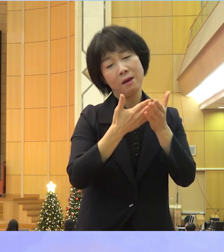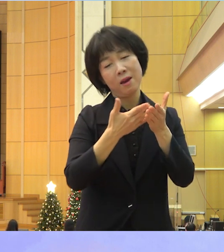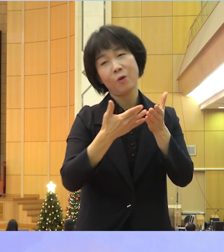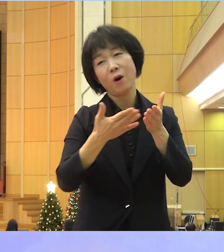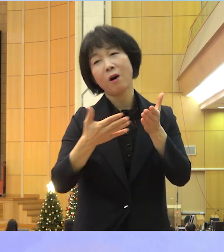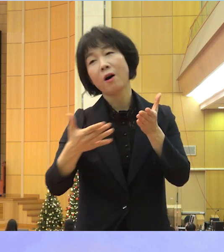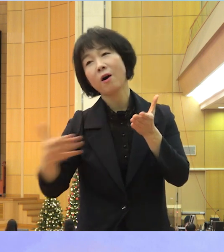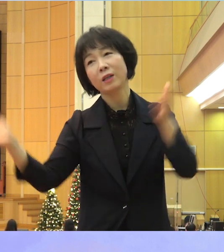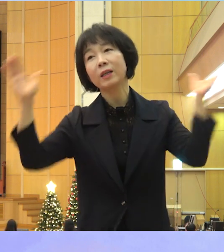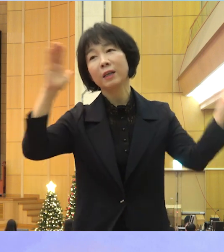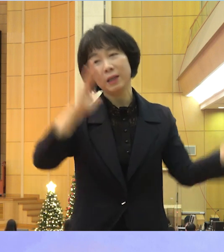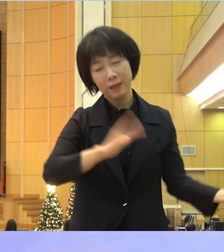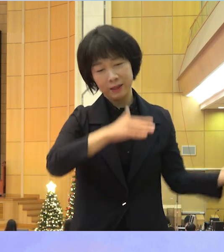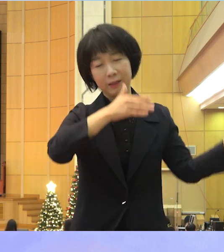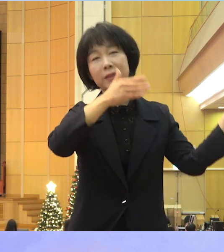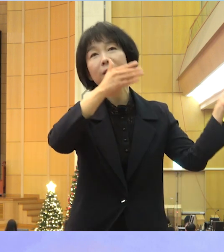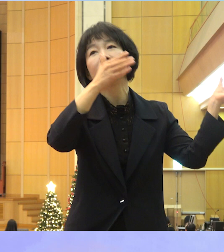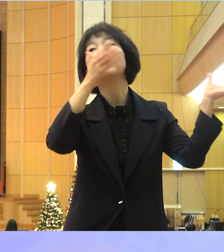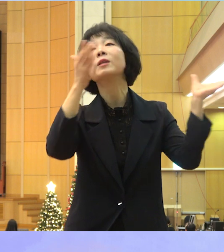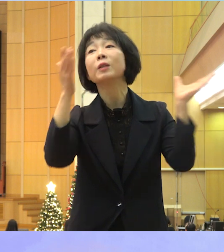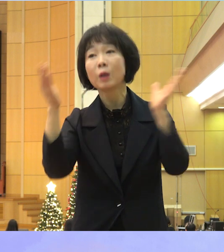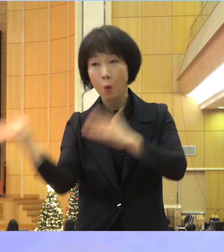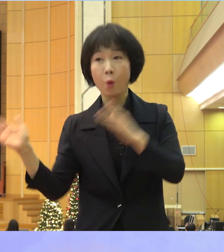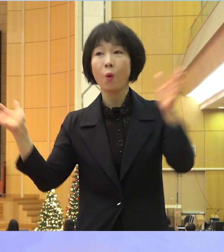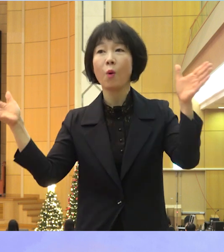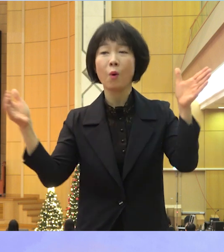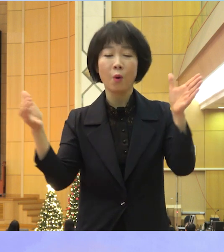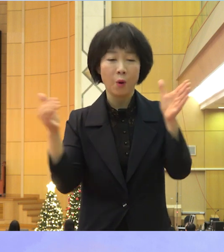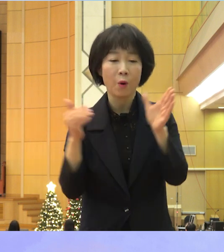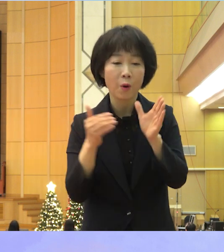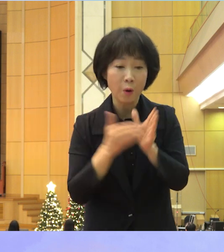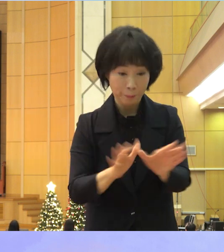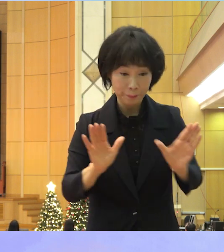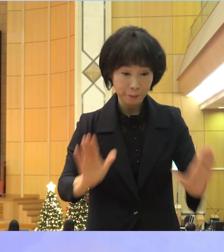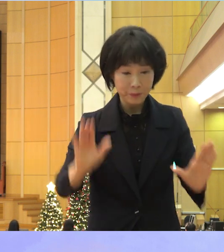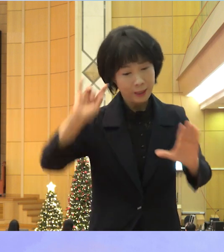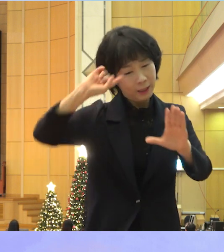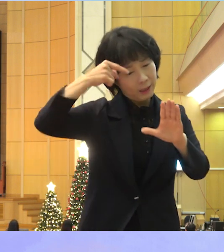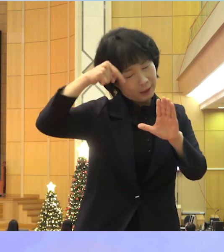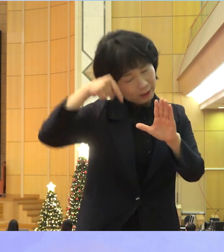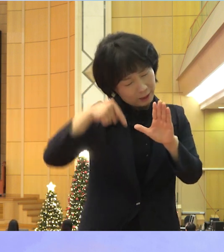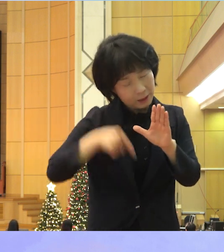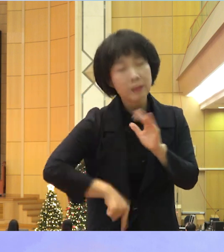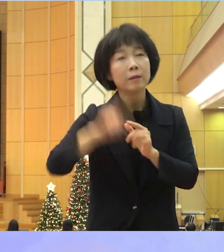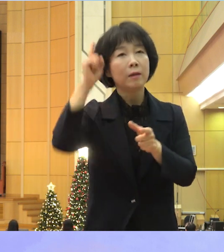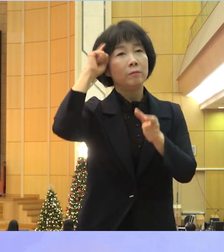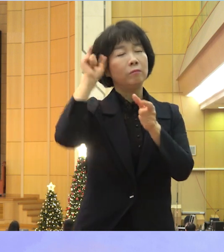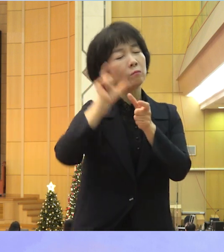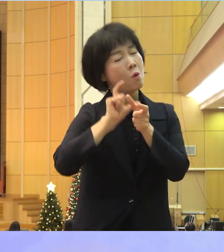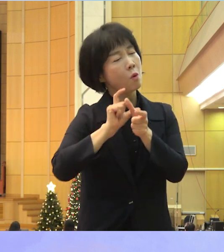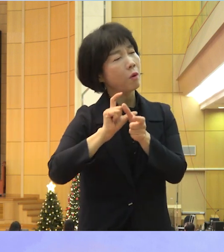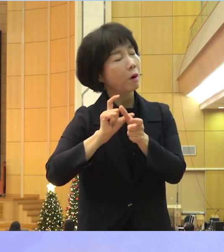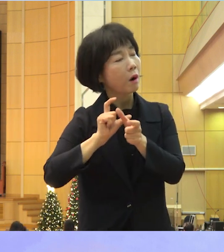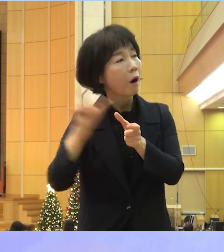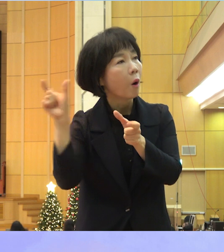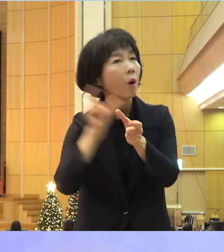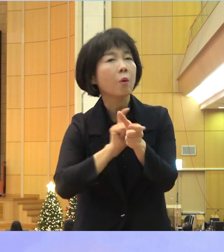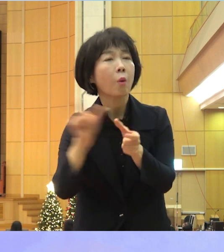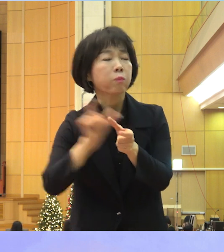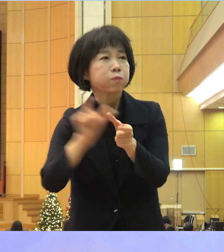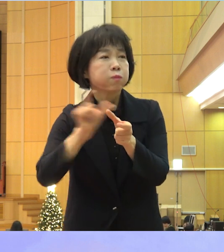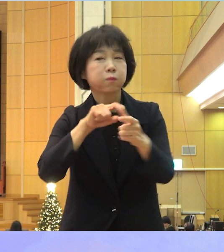없네. 세월이 흐르고 이